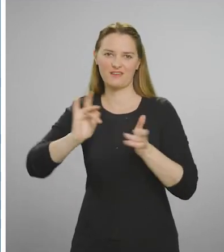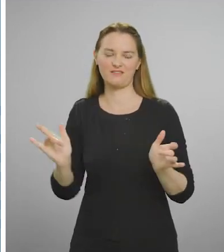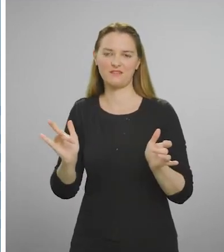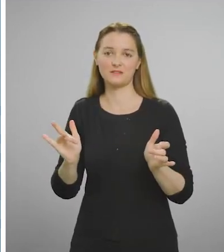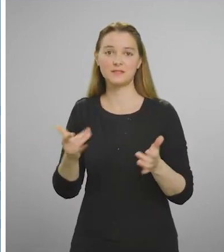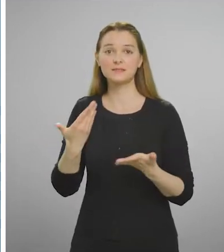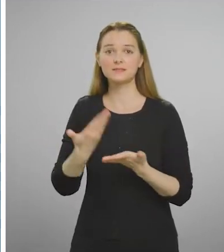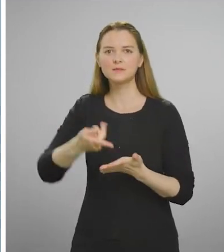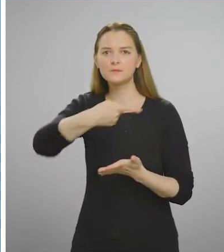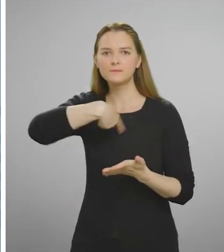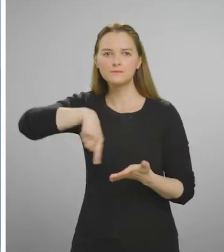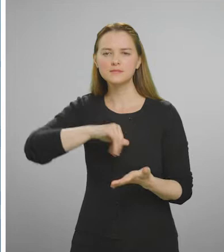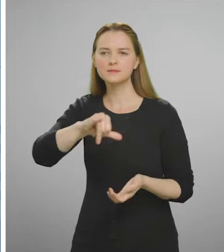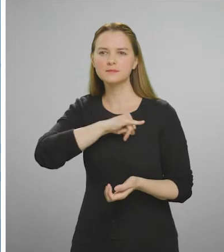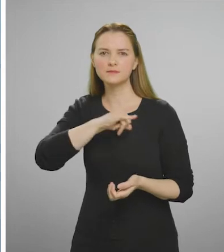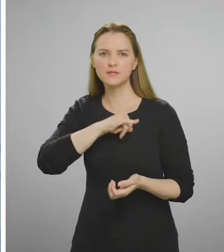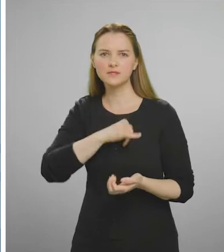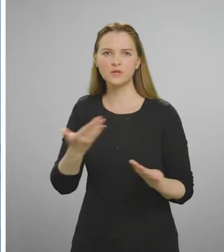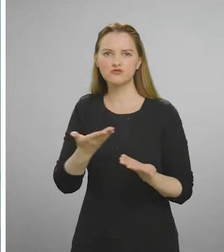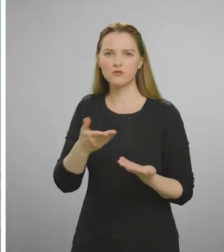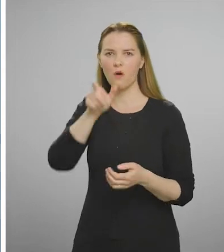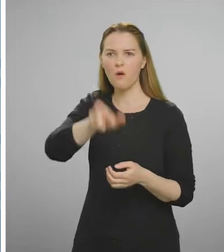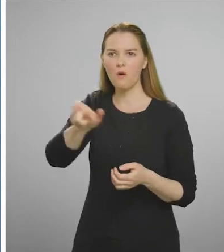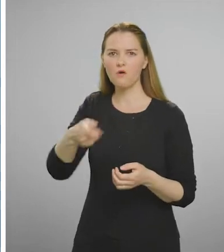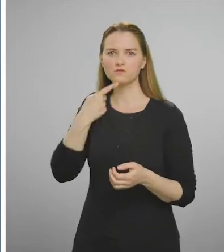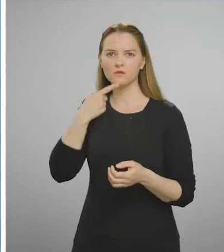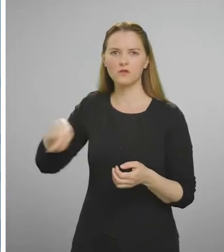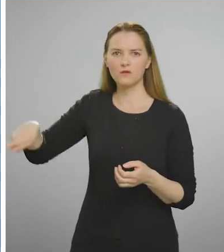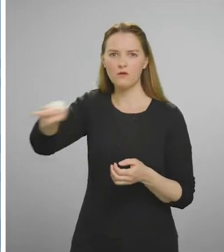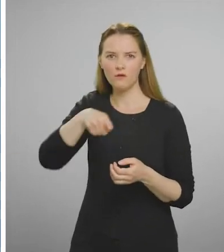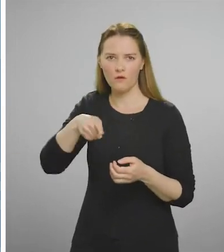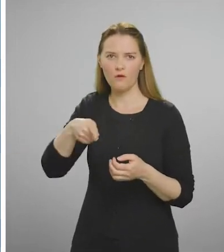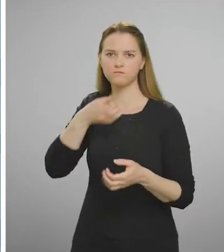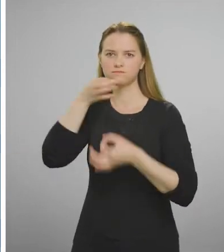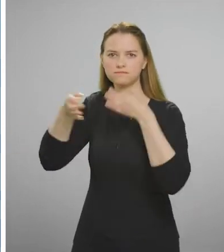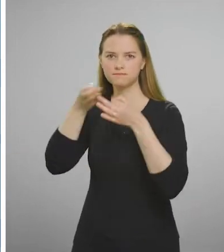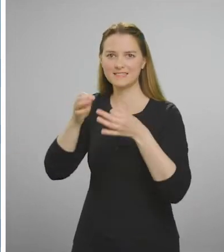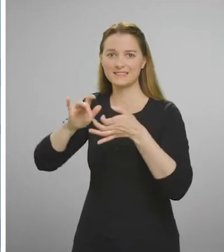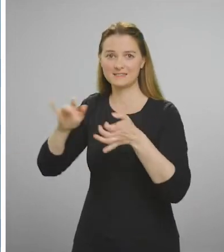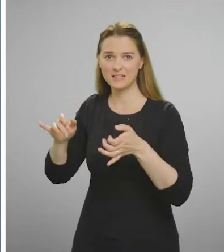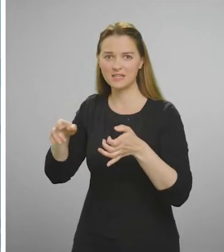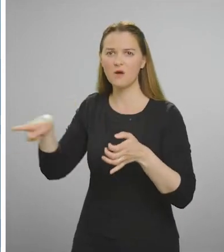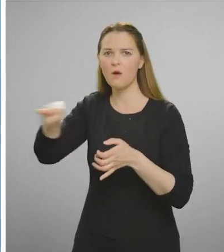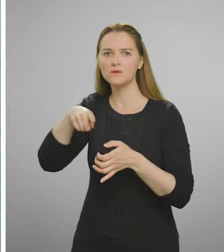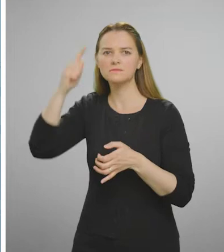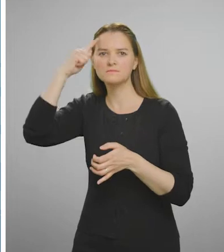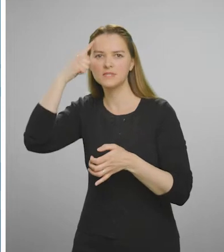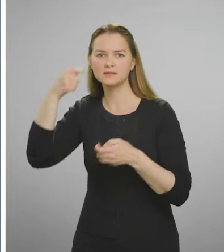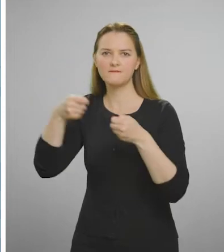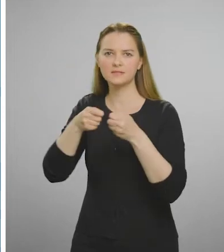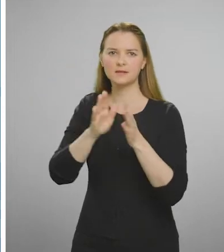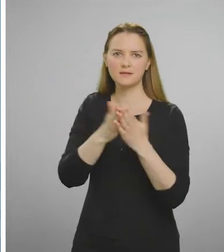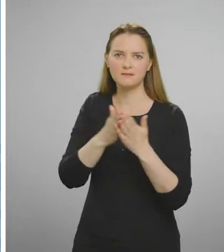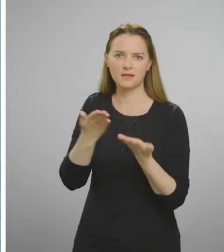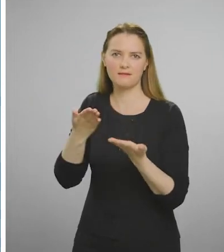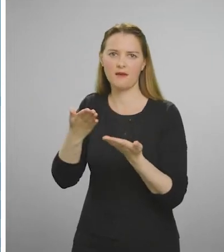kuće. Stoga smo odlučili provjeriti što nam populacija anketirana putem interneta može reći o knjigama i čitanju.